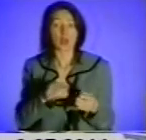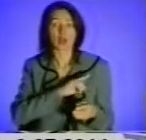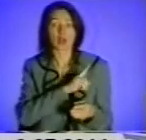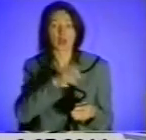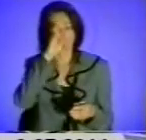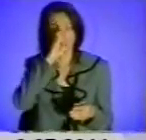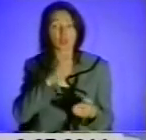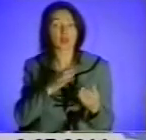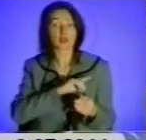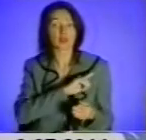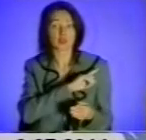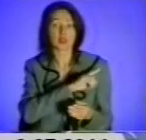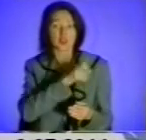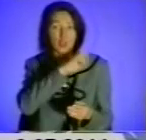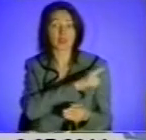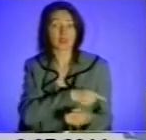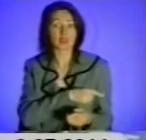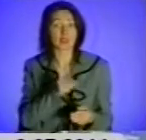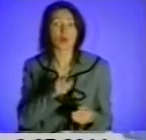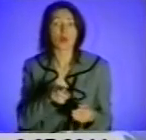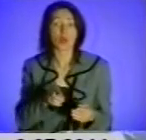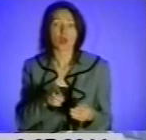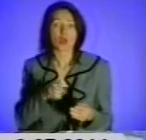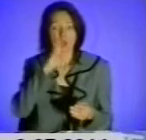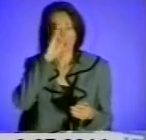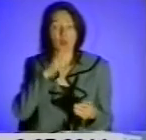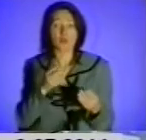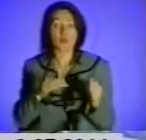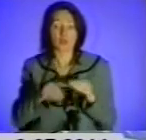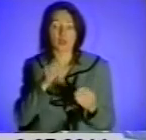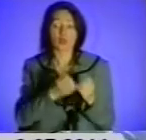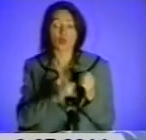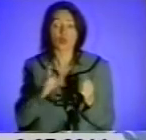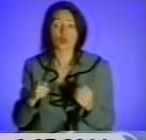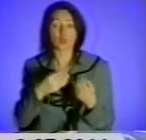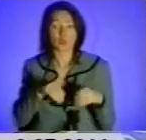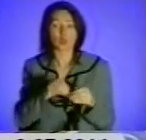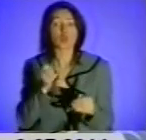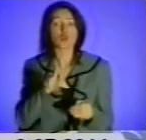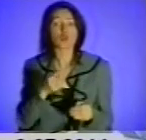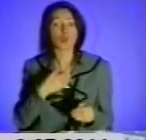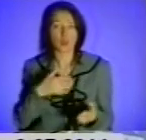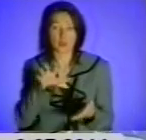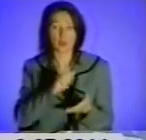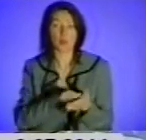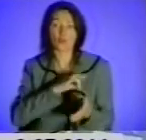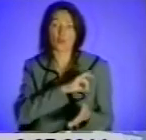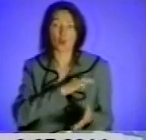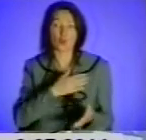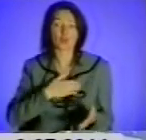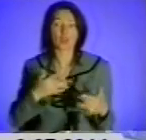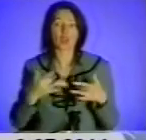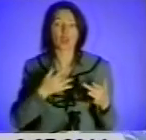з кожної сім'ї. Тому вихованням, чому в просвіті ми займаємося вихованням, зокрема от наш театр «Дивосвіт»,